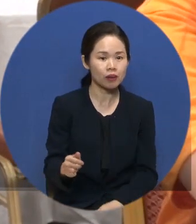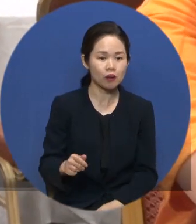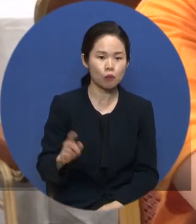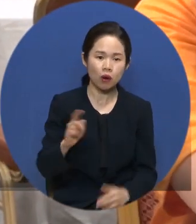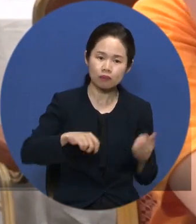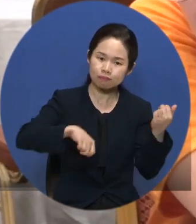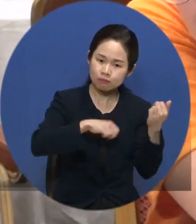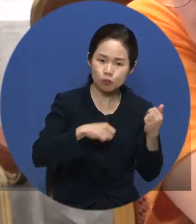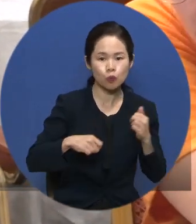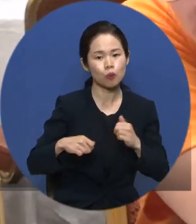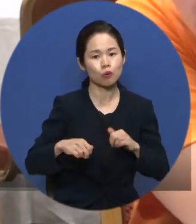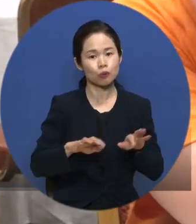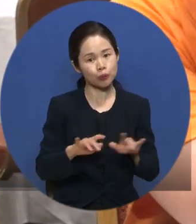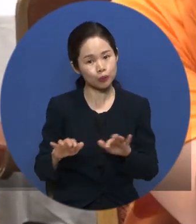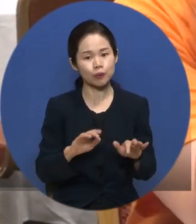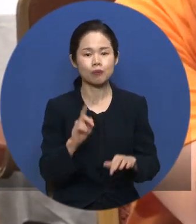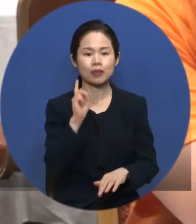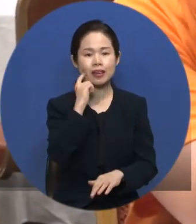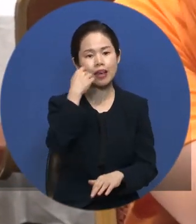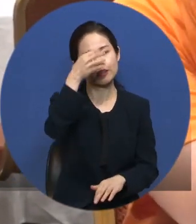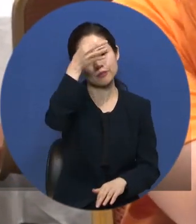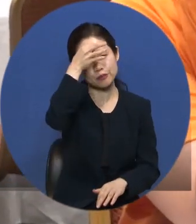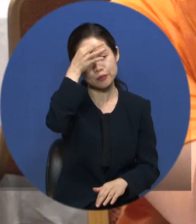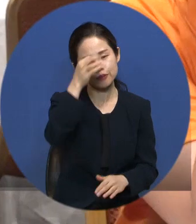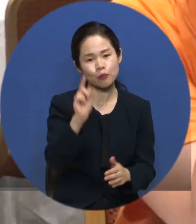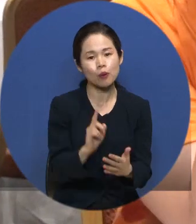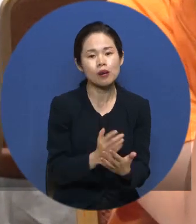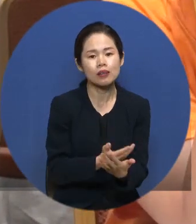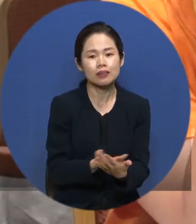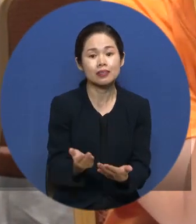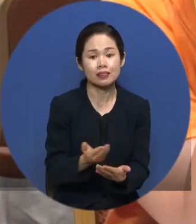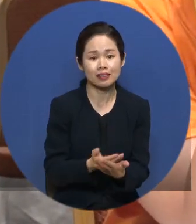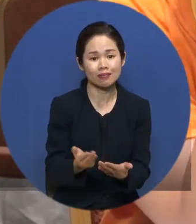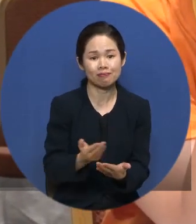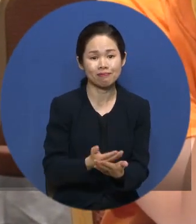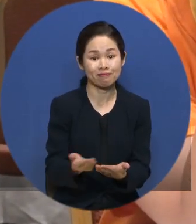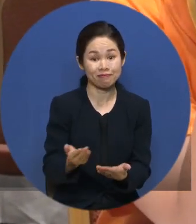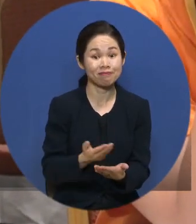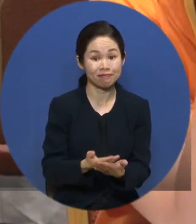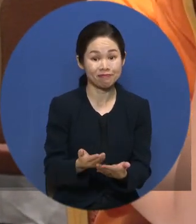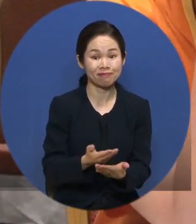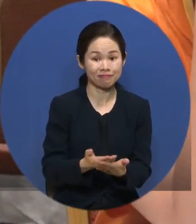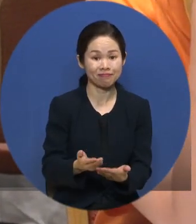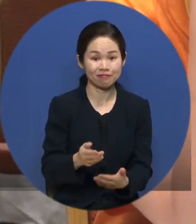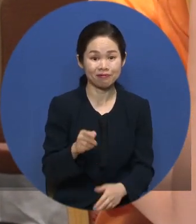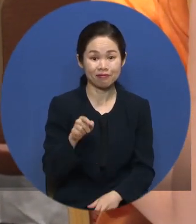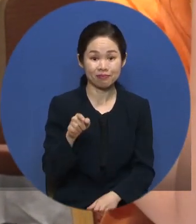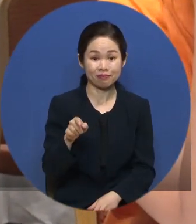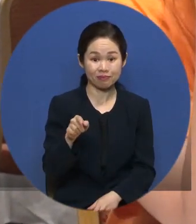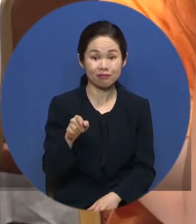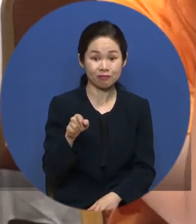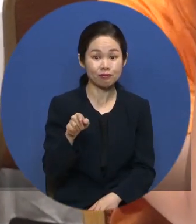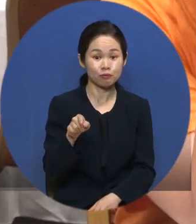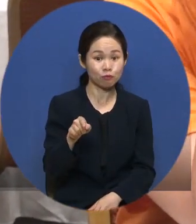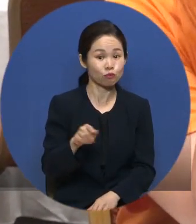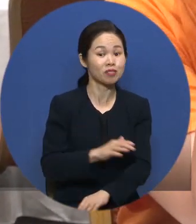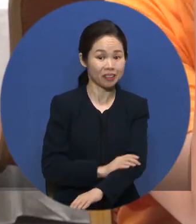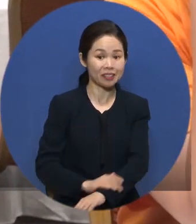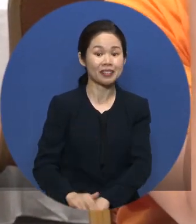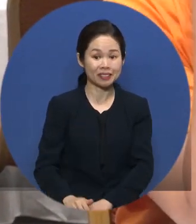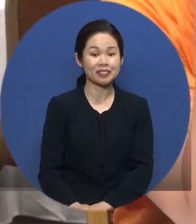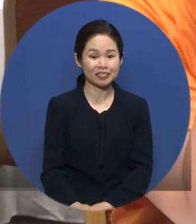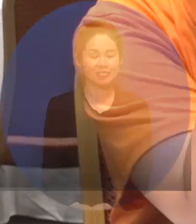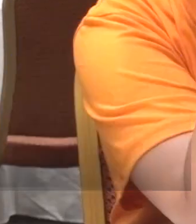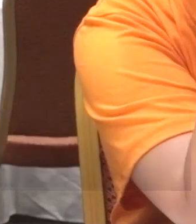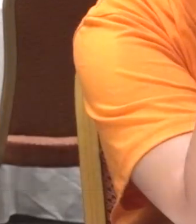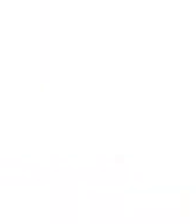연주하기나 그런 예술 쪽에 그림 그리고 그런 걸 잘하고